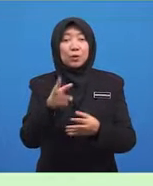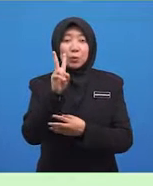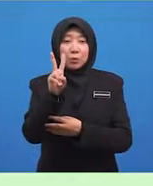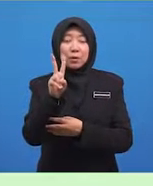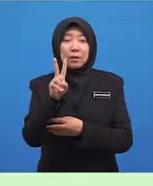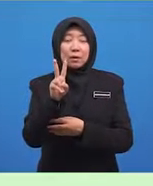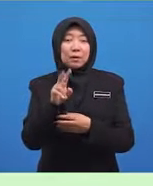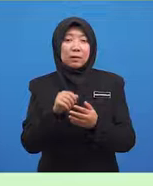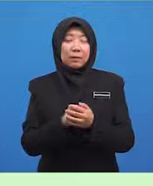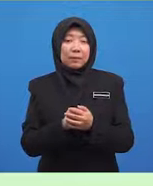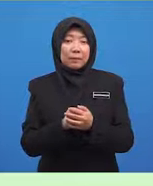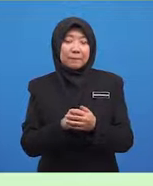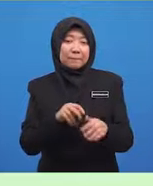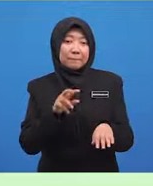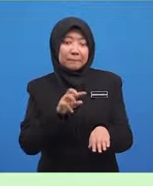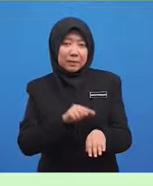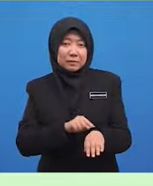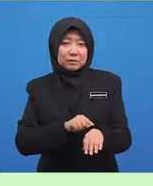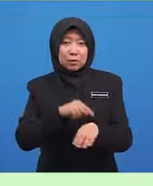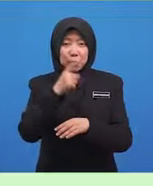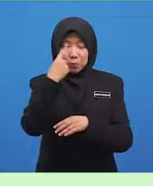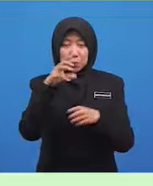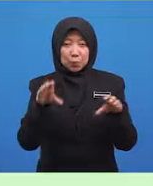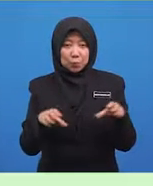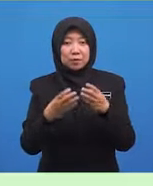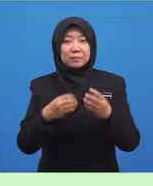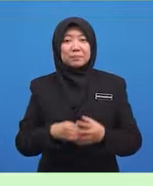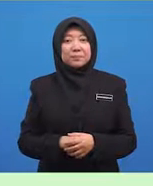kamu fikirkan kata majmuk yang terhasil.